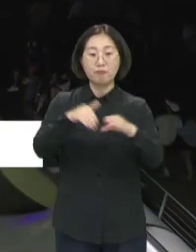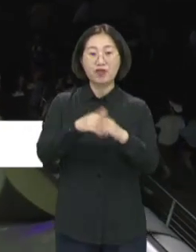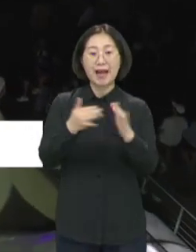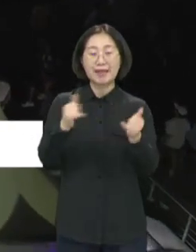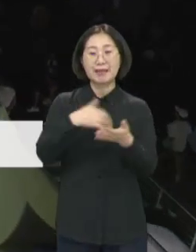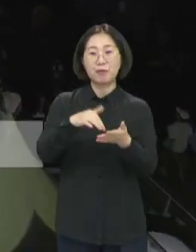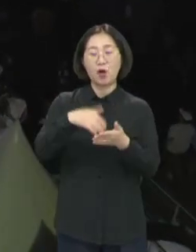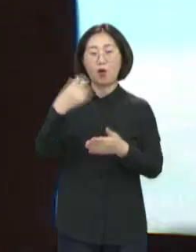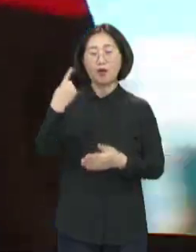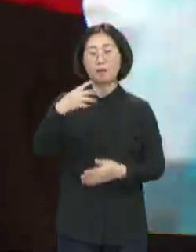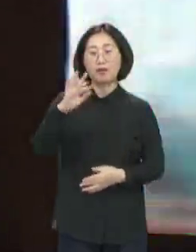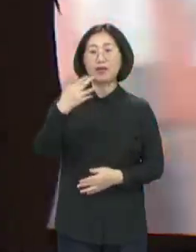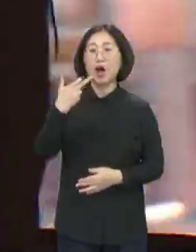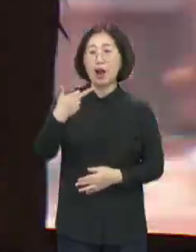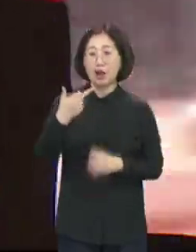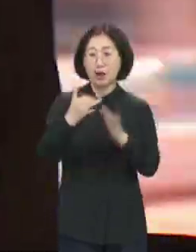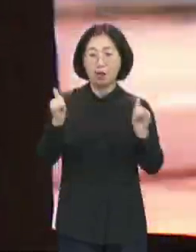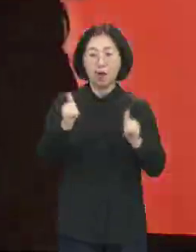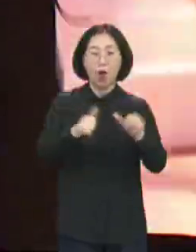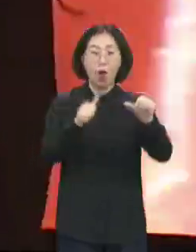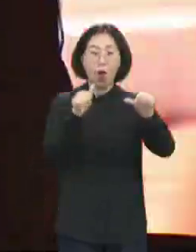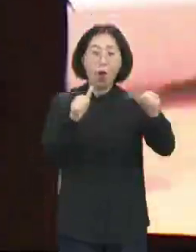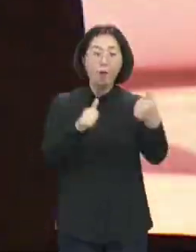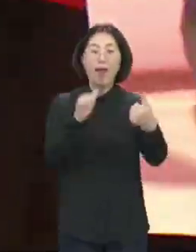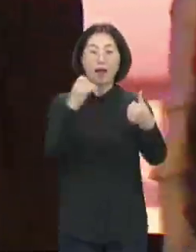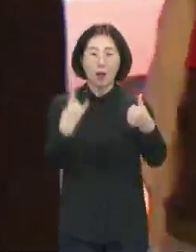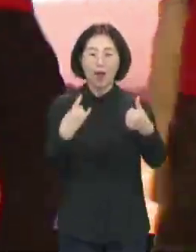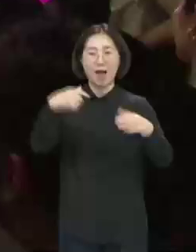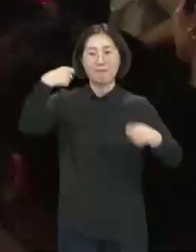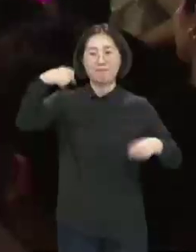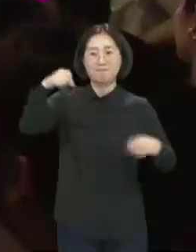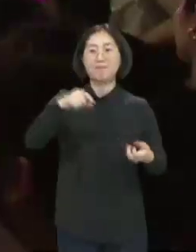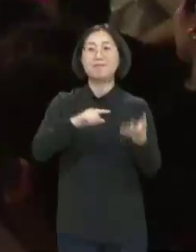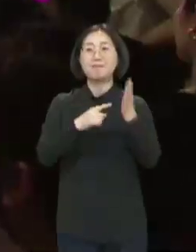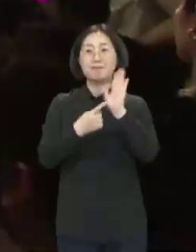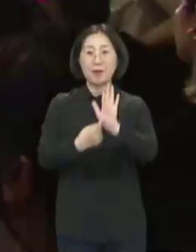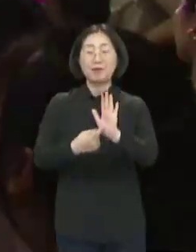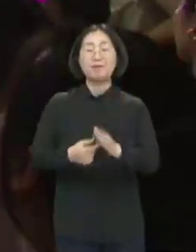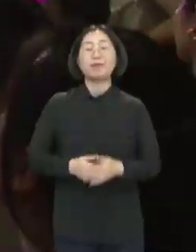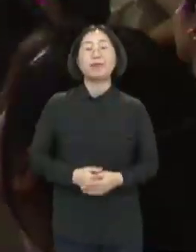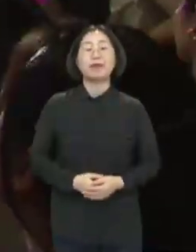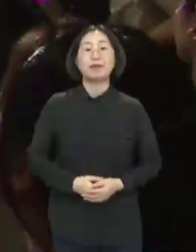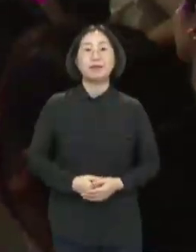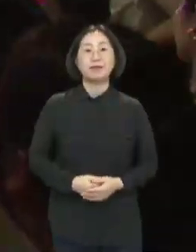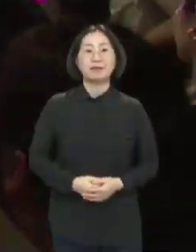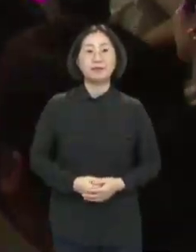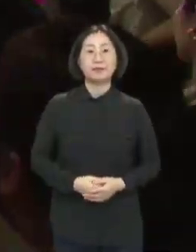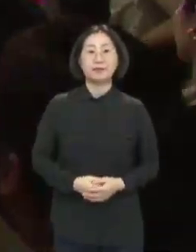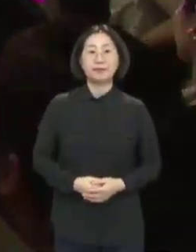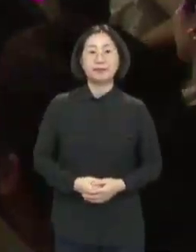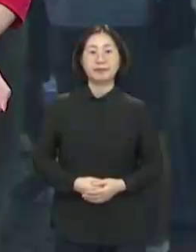모두 3,917명, 500회 이상의 공연을 선보입니다. TJB 조혜원입니다.